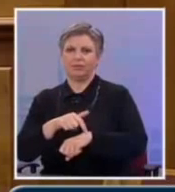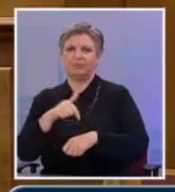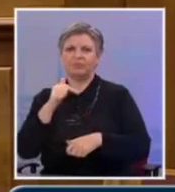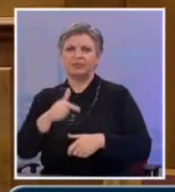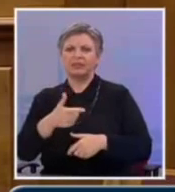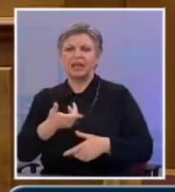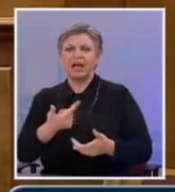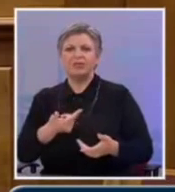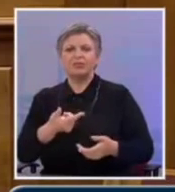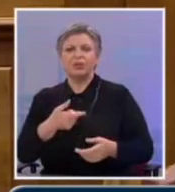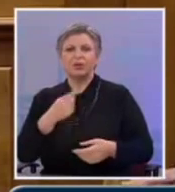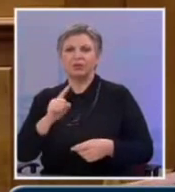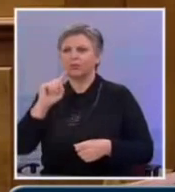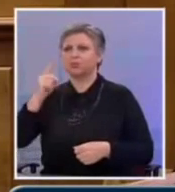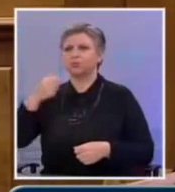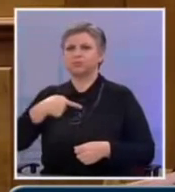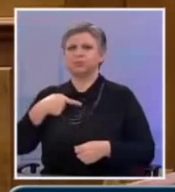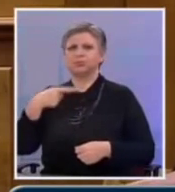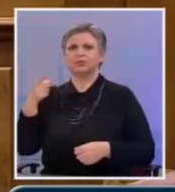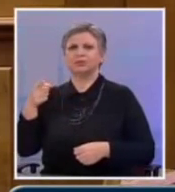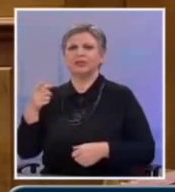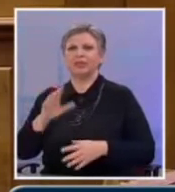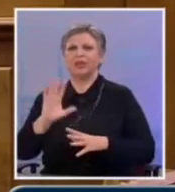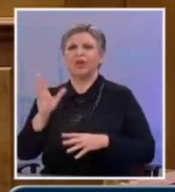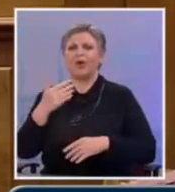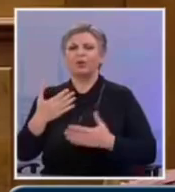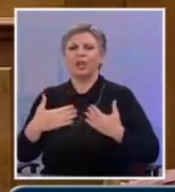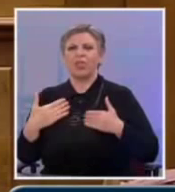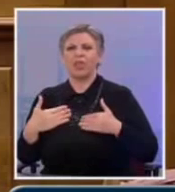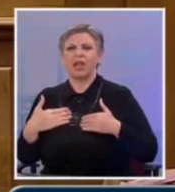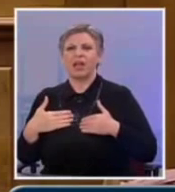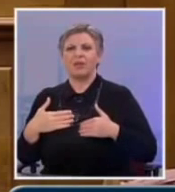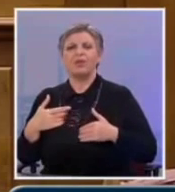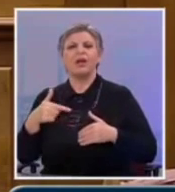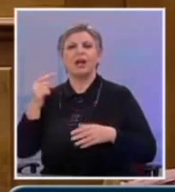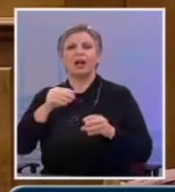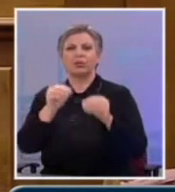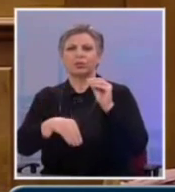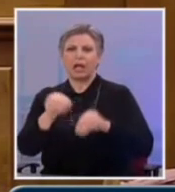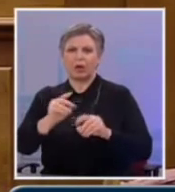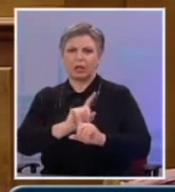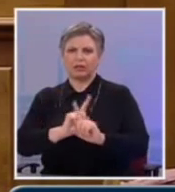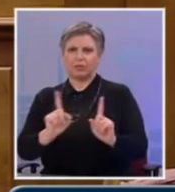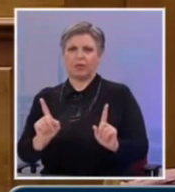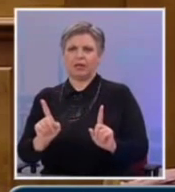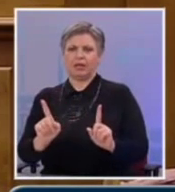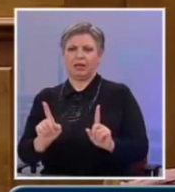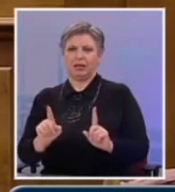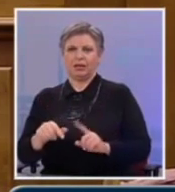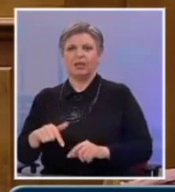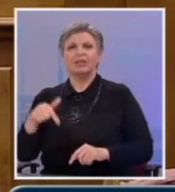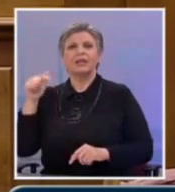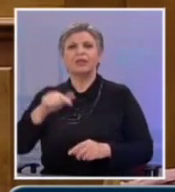από πλευράς των μνημονιακών δυνάμεων για να αποτρέψουν την προσφυγή στη λαϊκή δημιουγορία και να